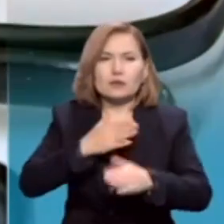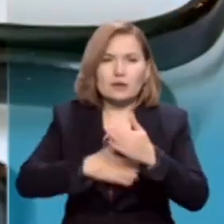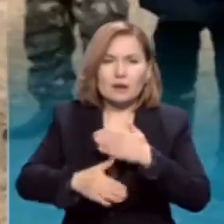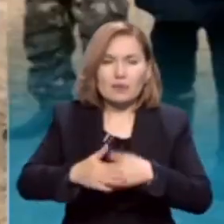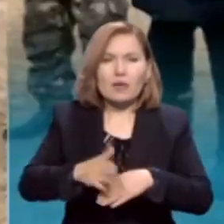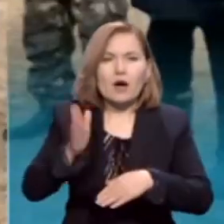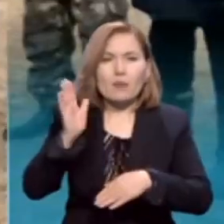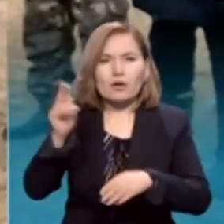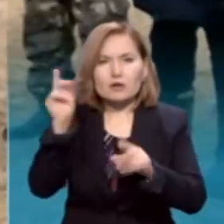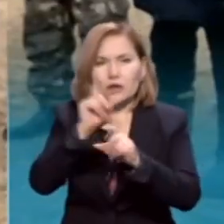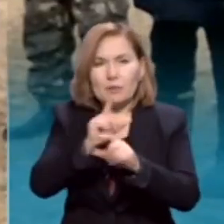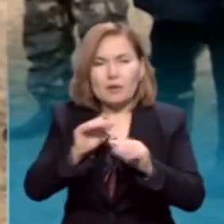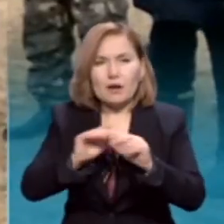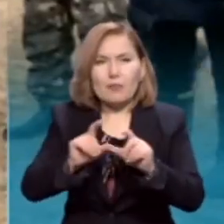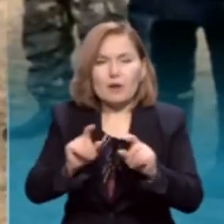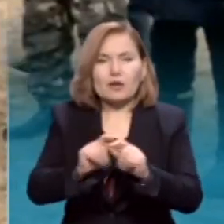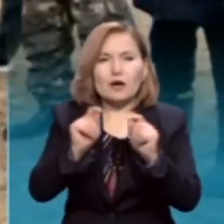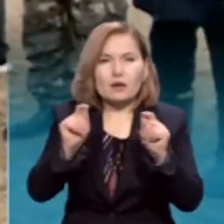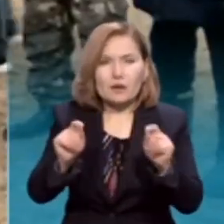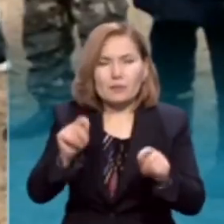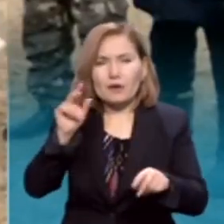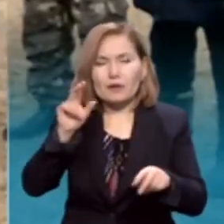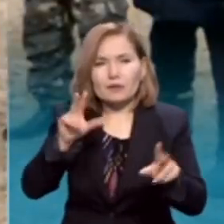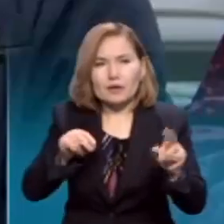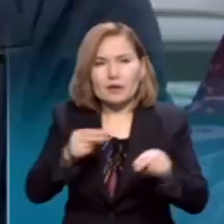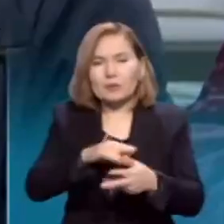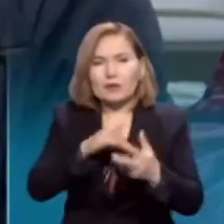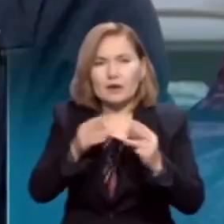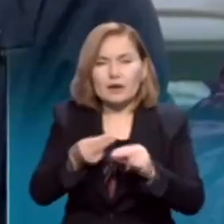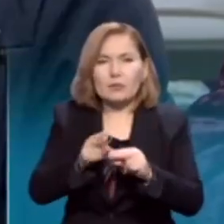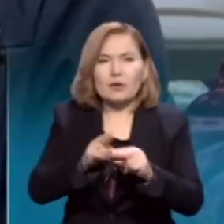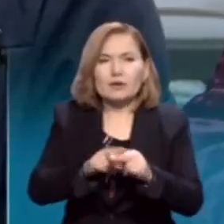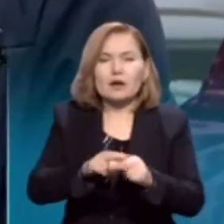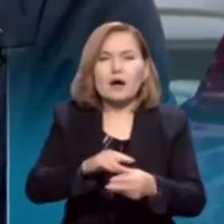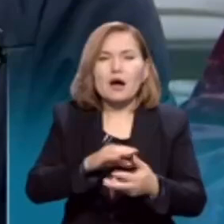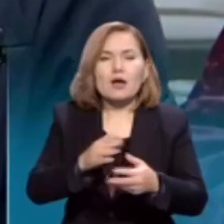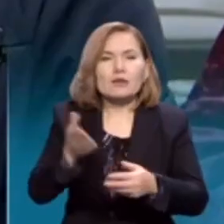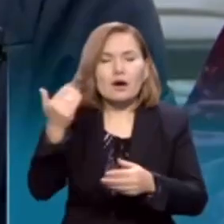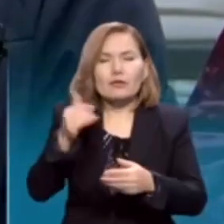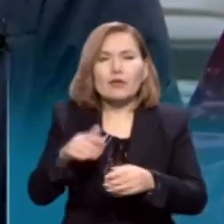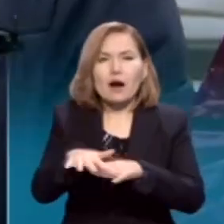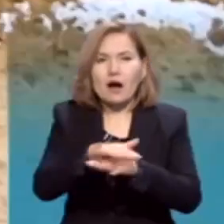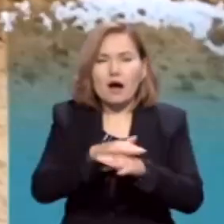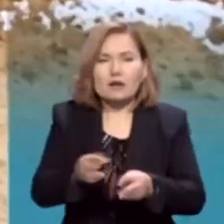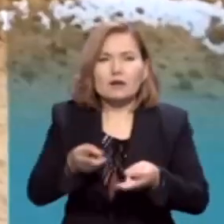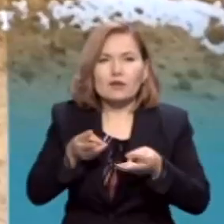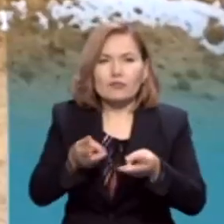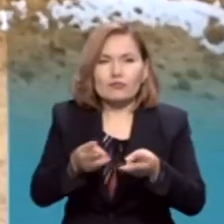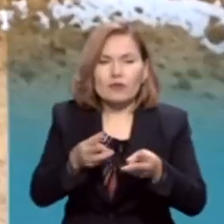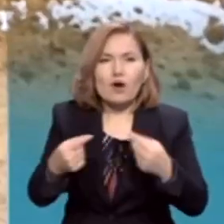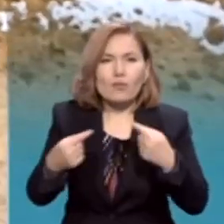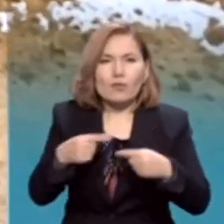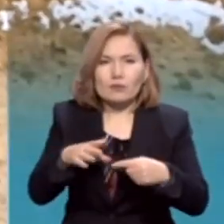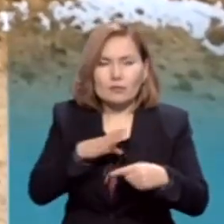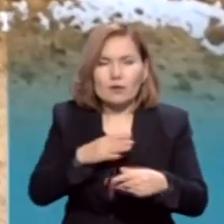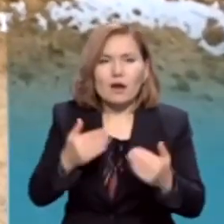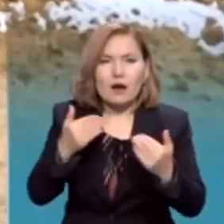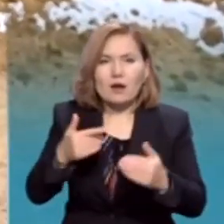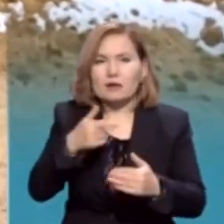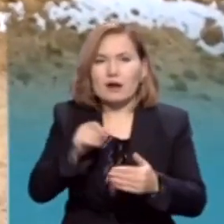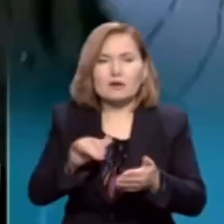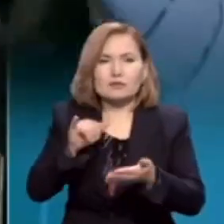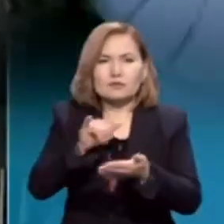қол ұшын созады деп сеніп отыр. Олар бәрінен бұрын қыруар қаржыға тонналап көмір сатып алып, от жағудың бейнетінен құтылғандарына